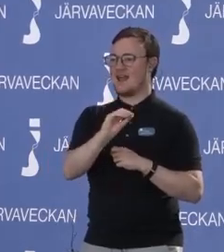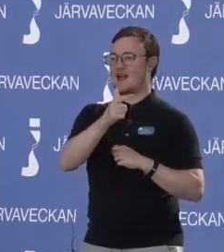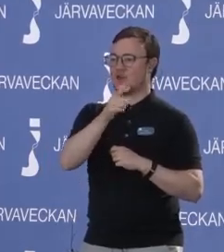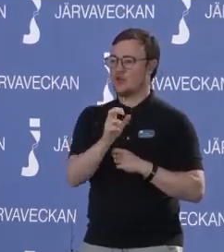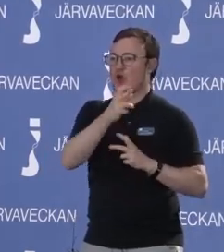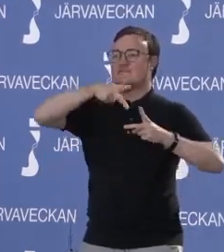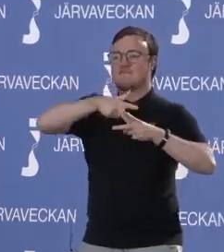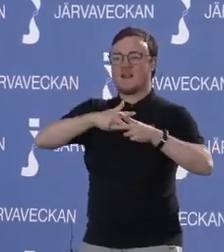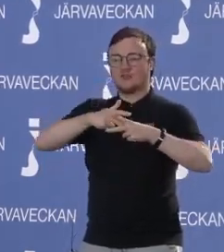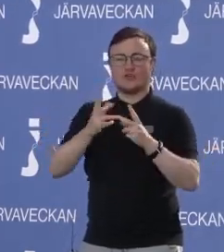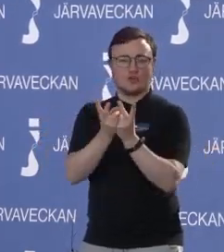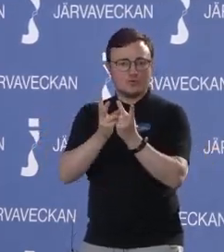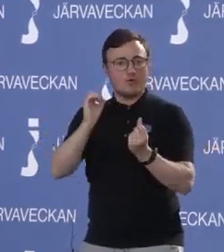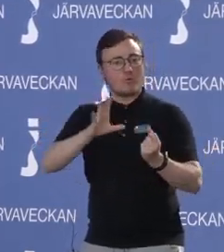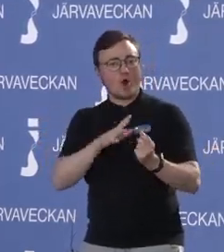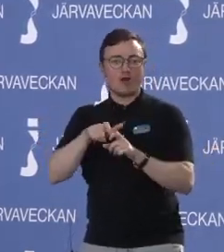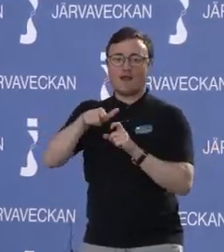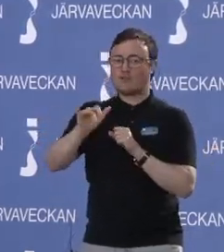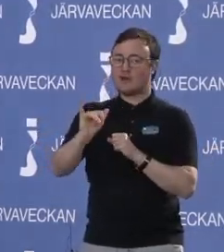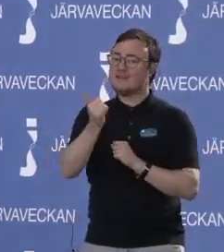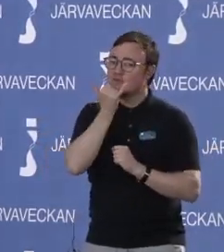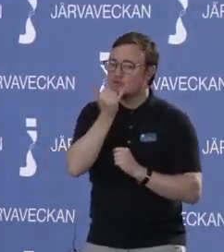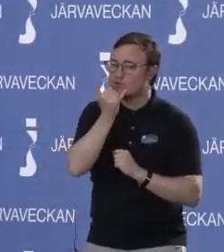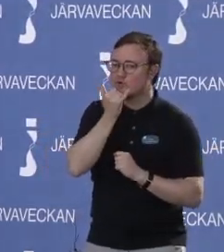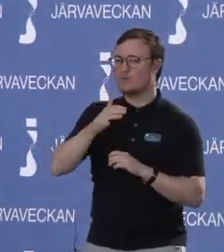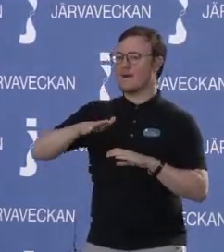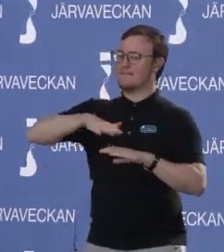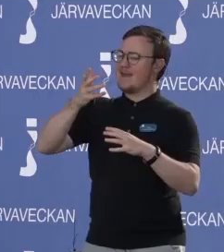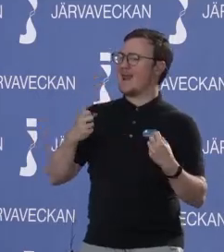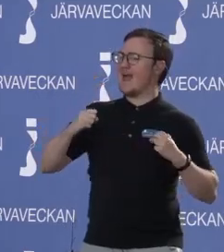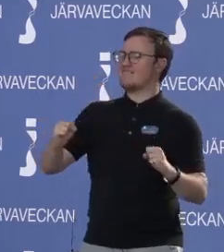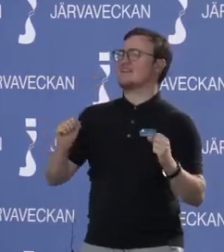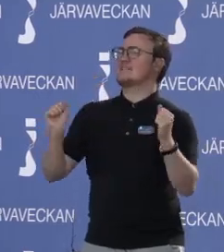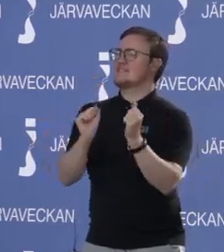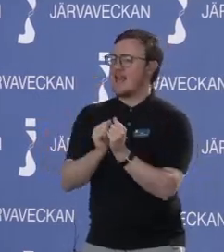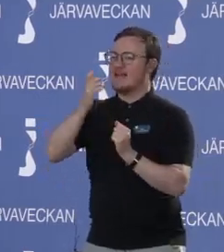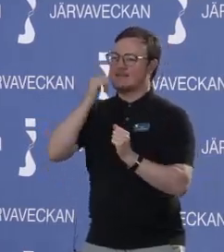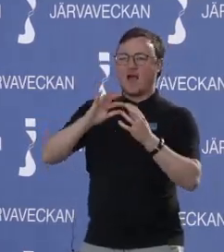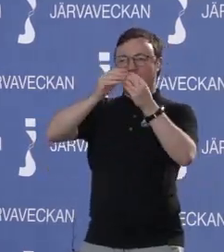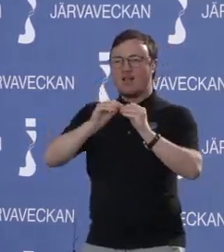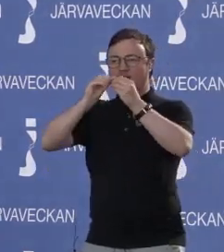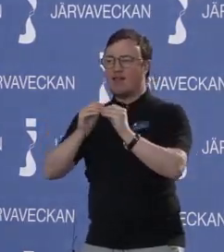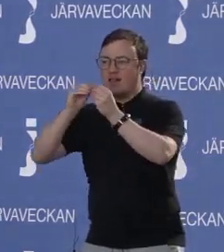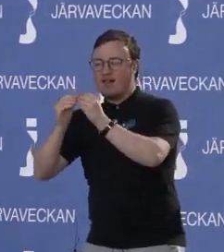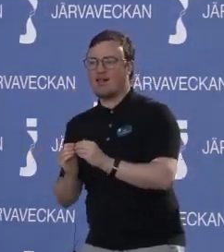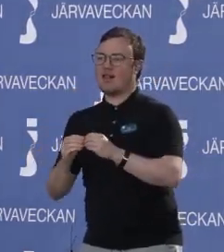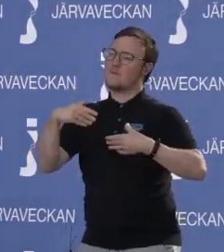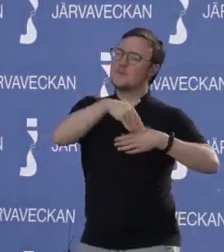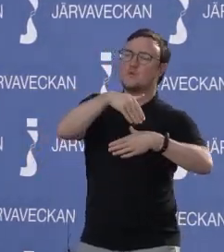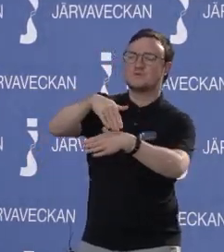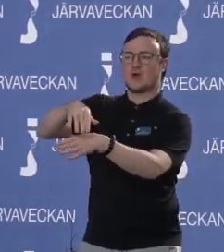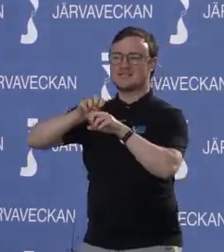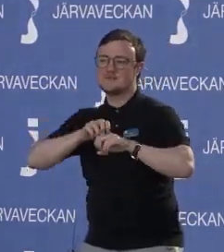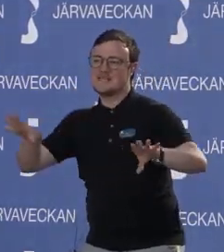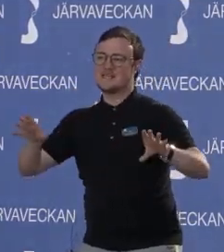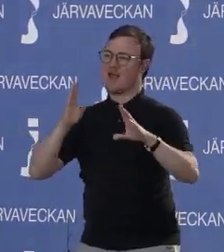alla de som är kreatörer och har kanaler på YouTube kommer på ett mycket mer innovativt och effektivt sätt än de redan har idag kunna få ut sitt budskap och sin